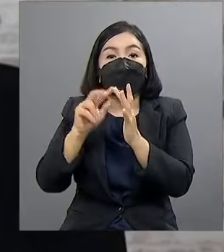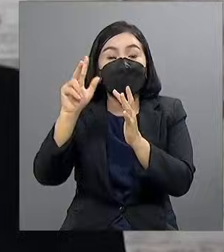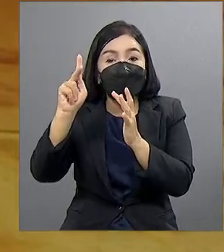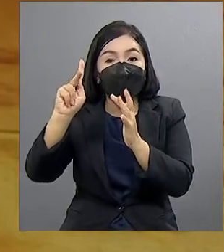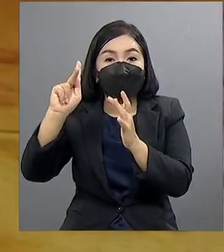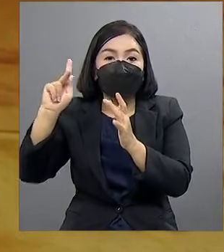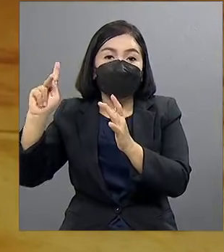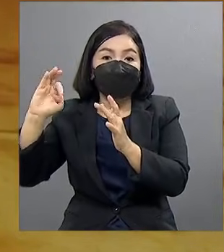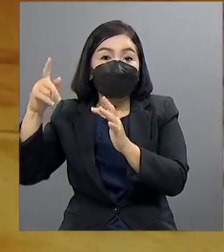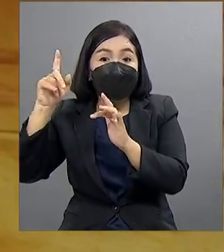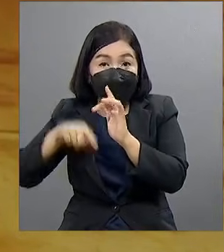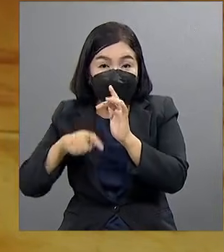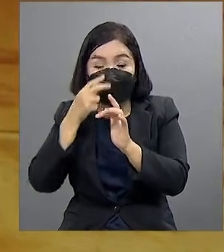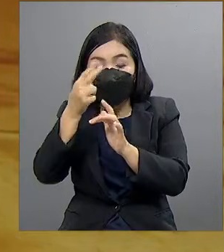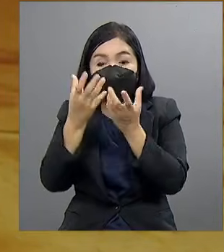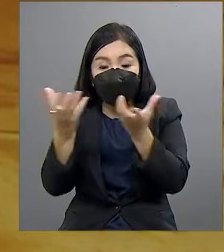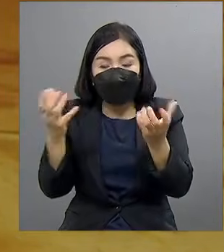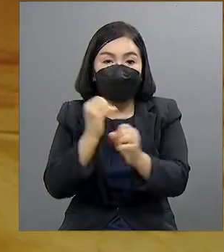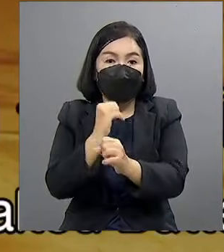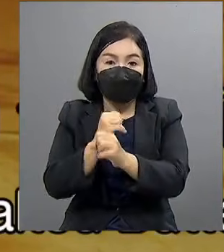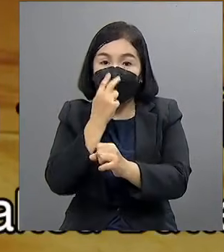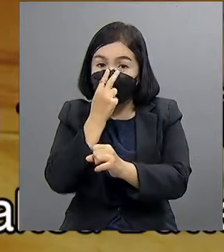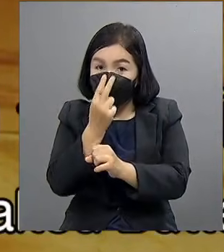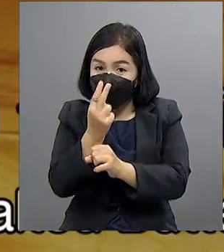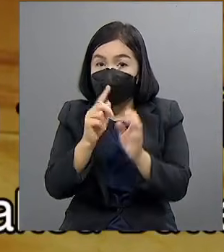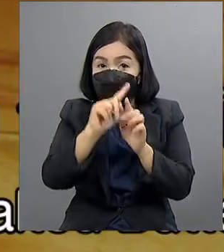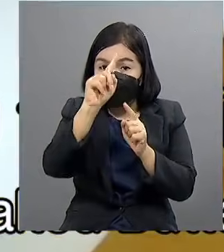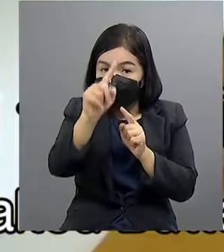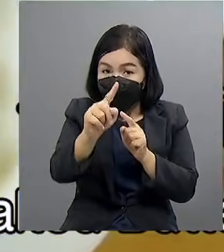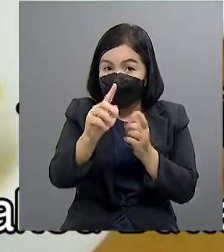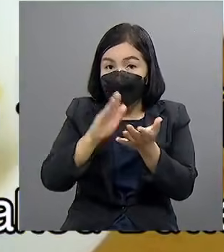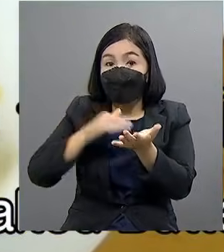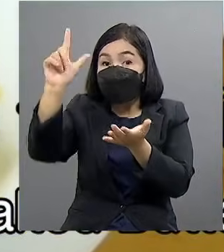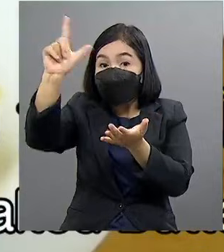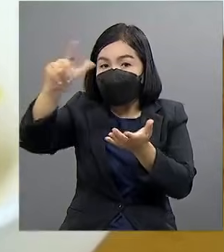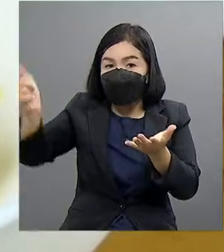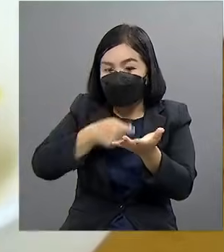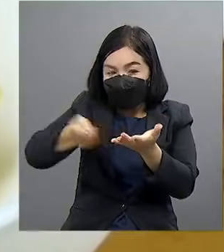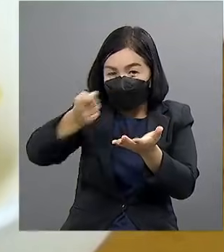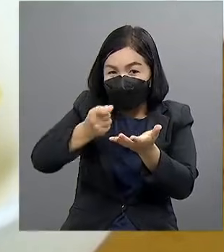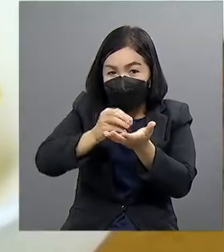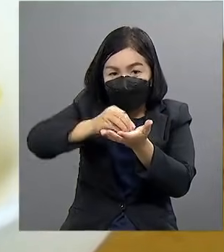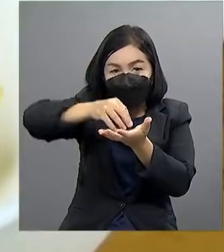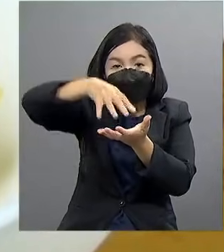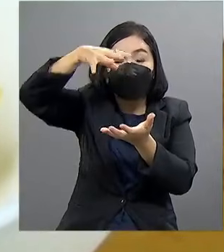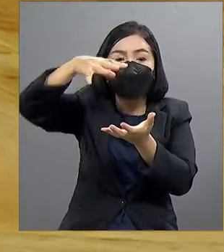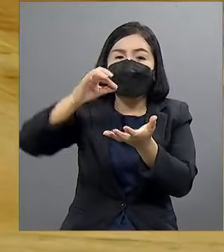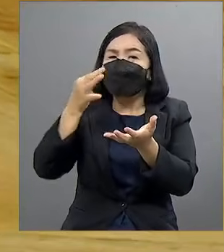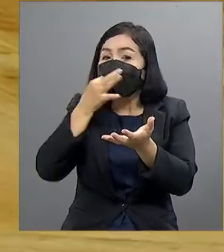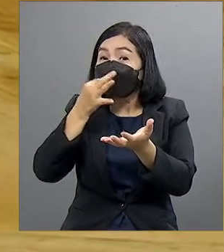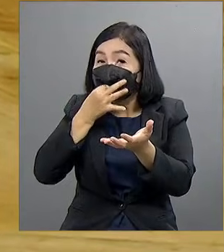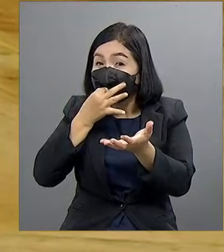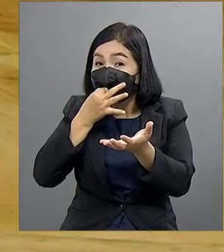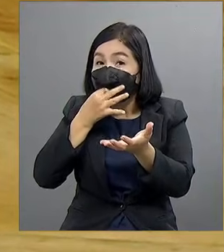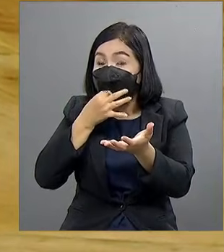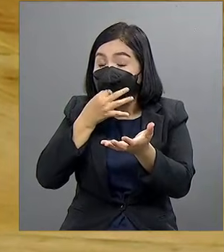มือนเดิมครับขั้นตอนแรกนะครับเดี๋ยวเราจะมาตีเนยให้ฟูก่อนนะครับอันนี้จะเป็นเนยเค็มนะครับผมเอาไว้ในอุณหภูมิห้องจ